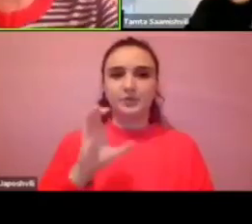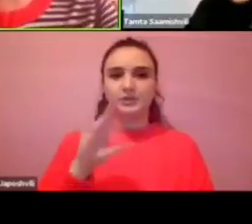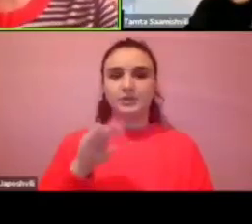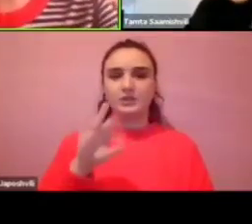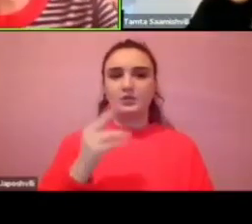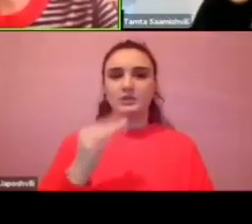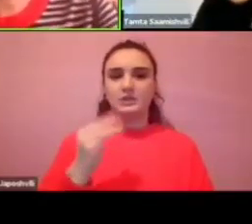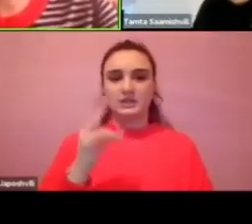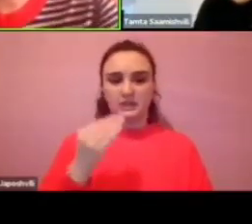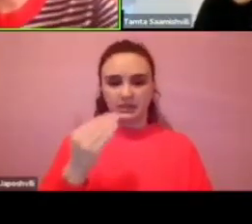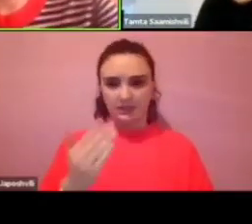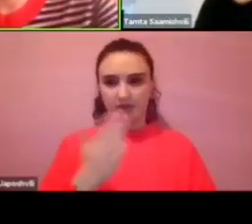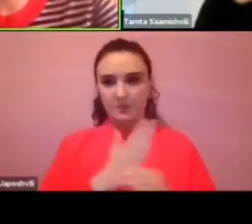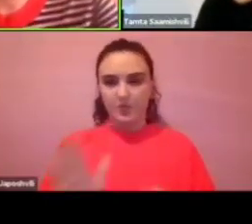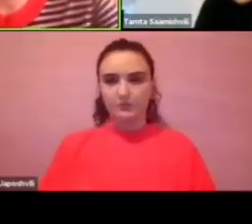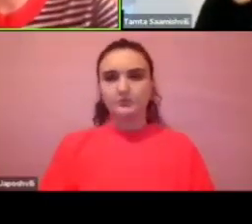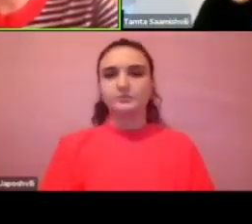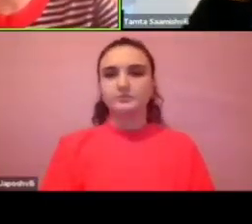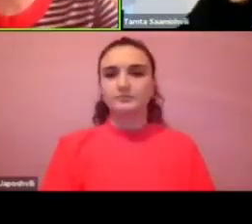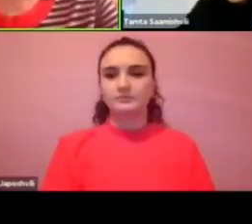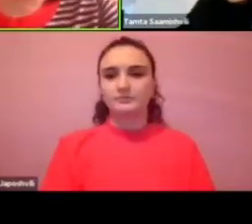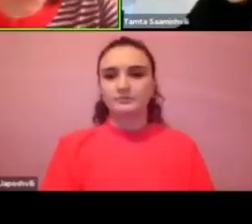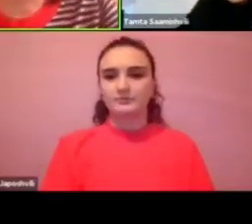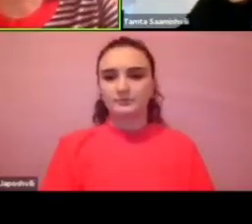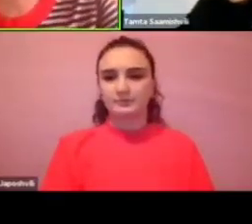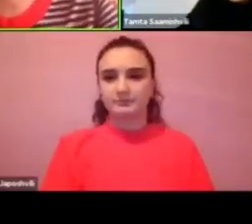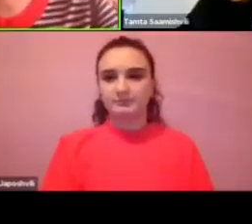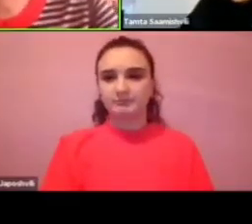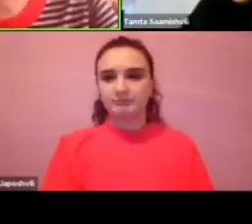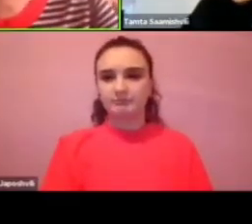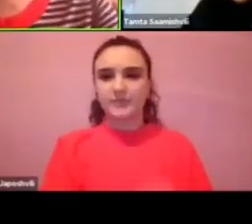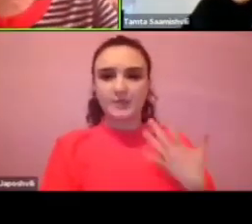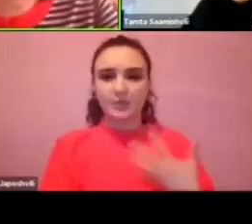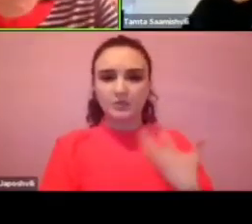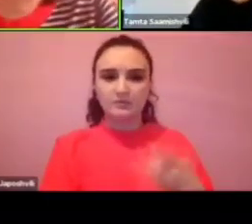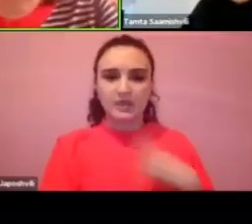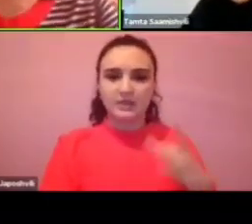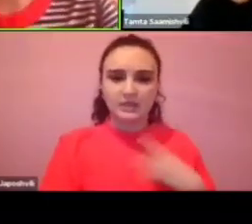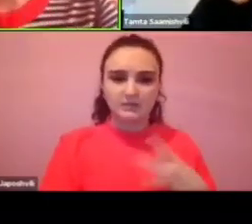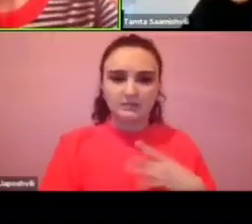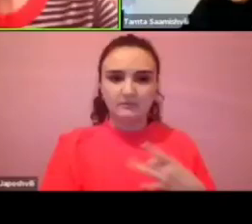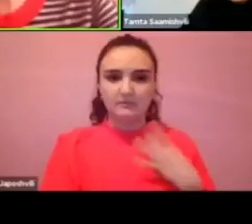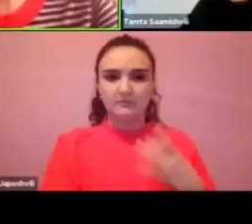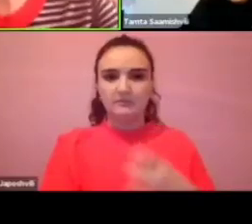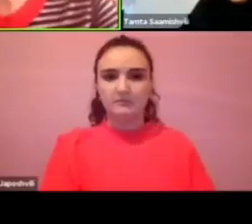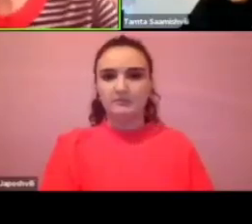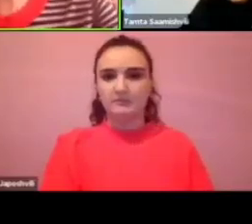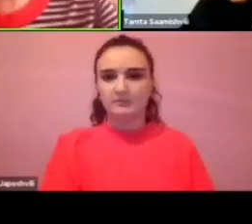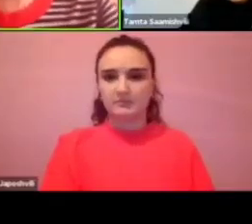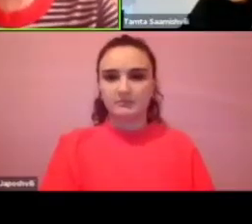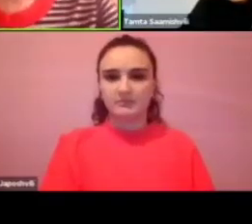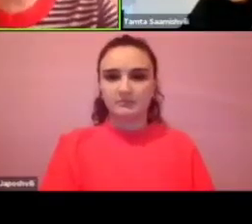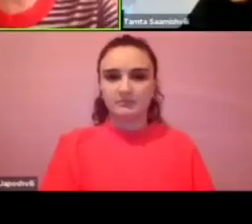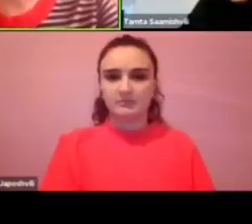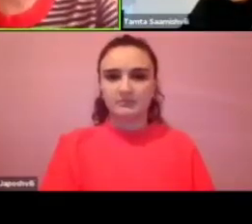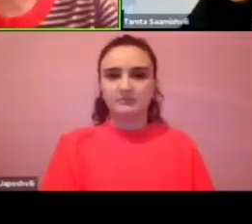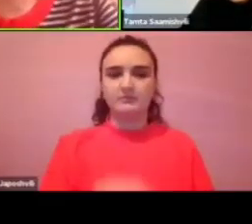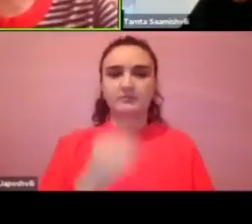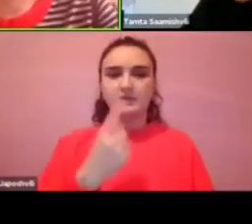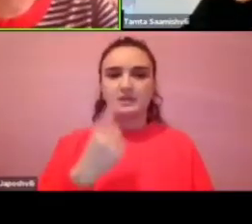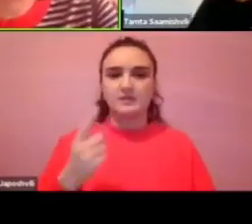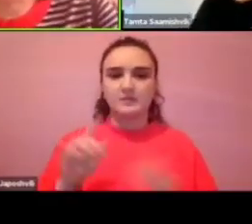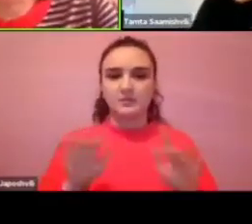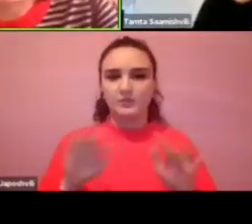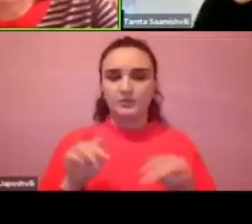ოქსიტოცინი, რომელიც გამოყოფს ნაწლავი და ეს არის ემოციები, გაღიზიანება, აგზნება. ესე იგი, ეს არის ნაწლავის ერთ-ერთი ფუნქცია.